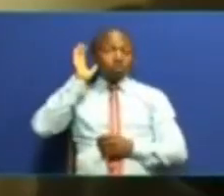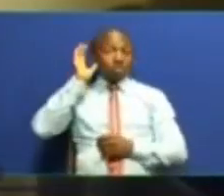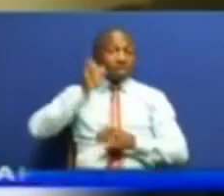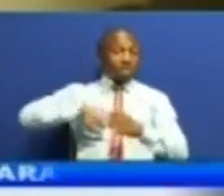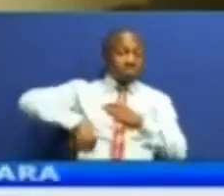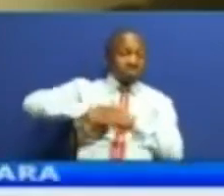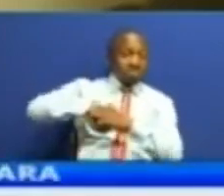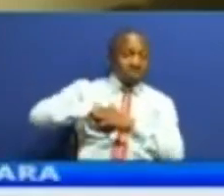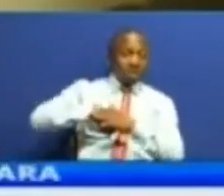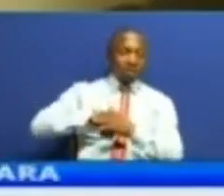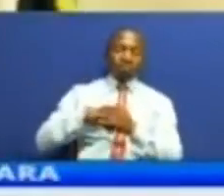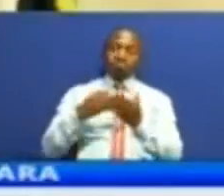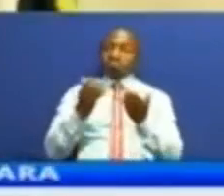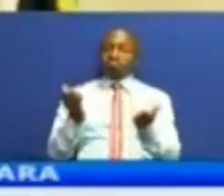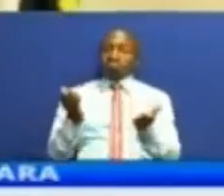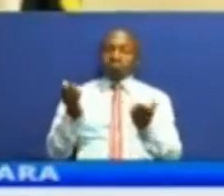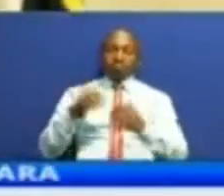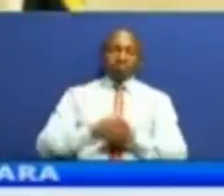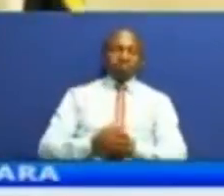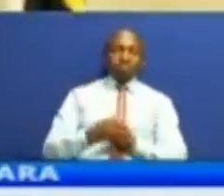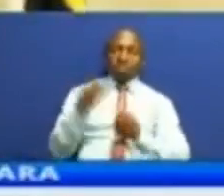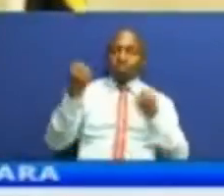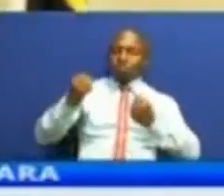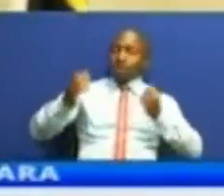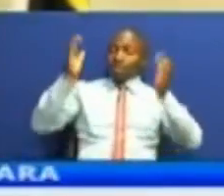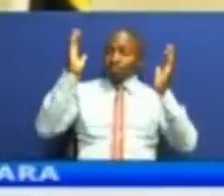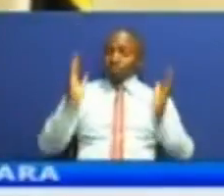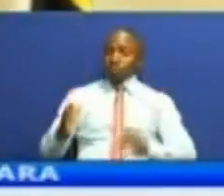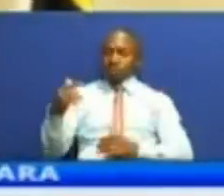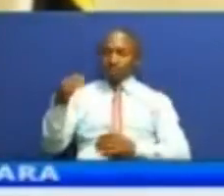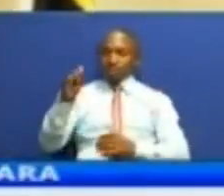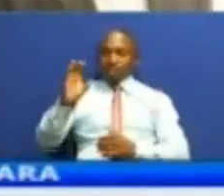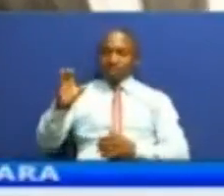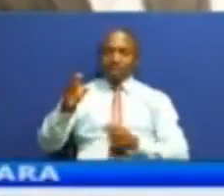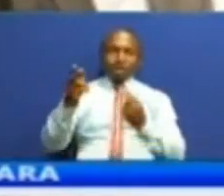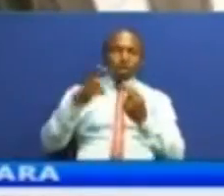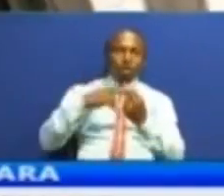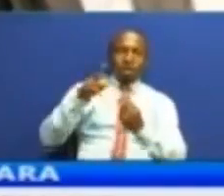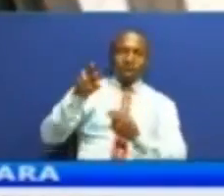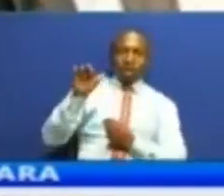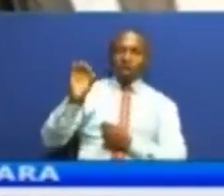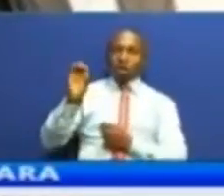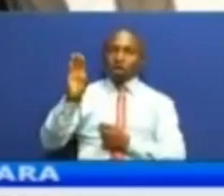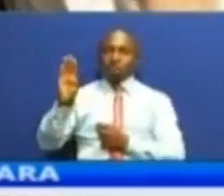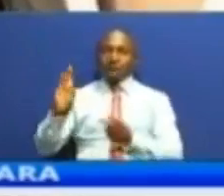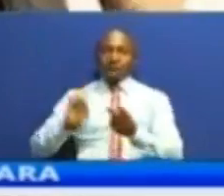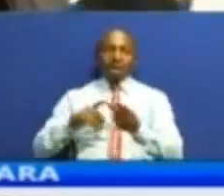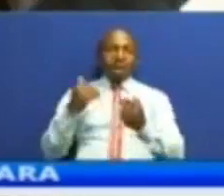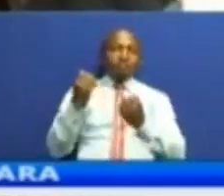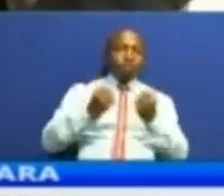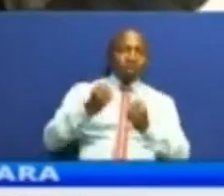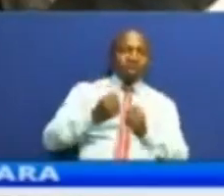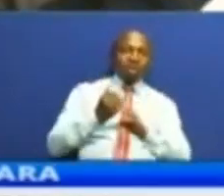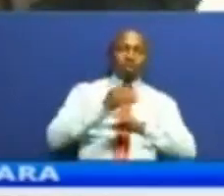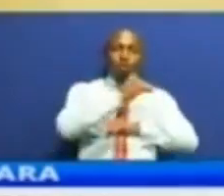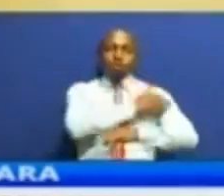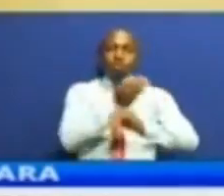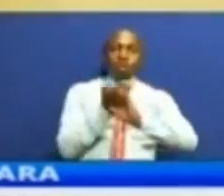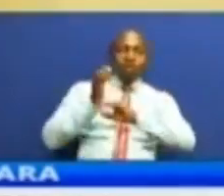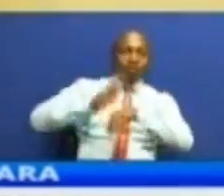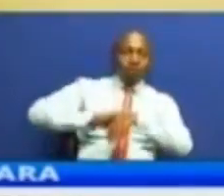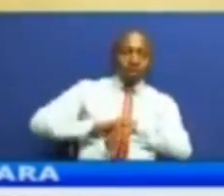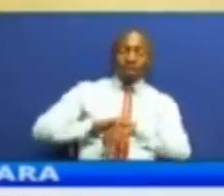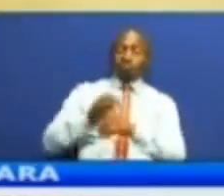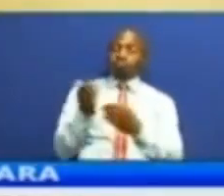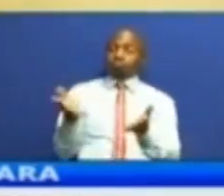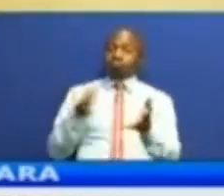wasikilizi jioni. Mkurugenzi mkuu wa TBC Dr. Ayubu Lioba na mkurugenzi wa huduma za ufundi Upendo Mbele